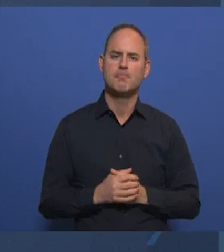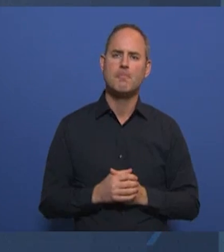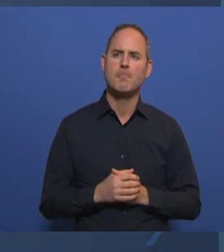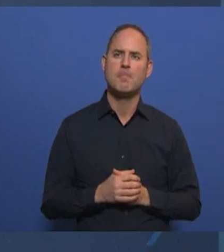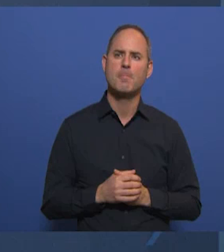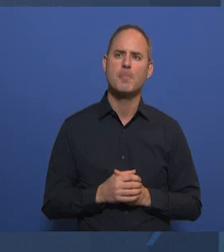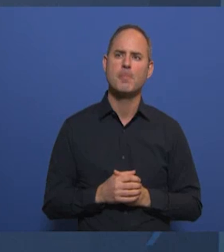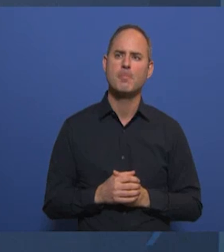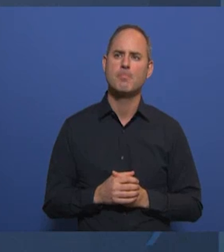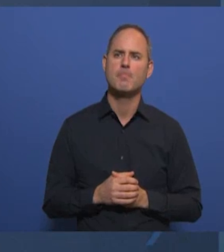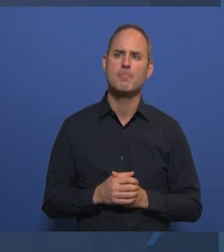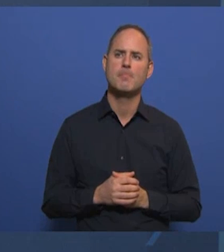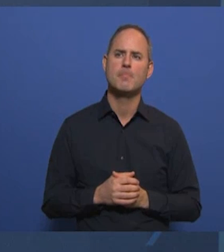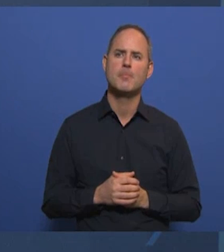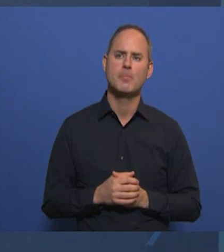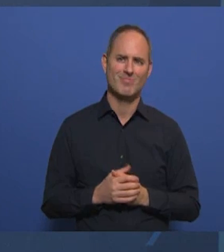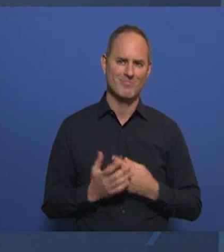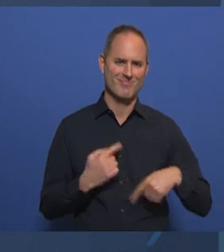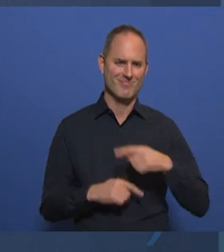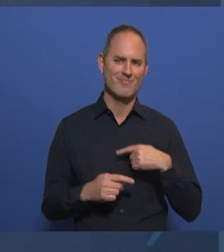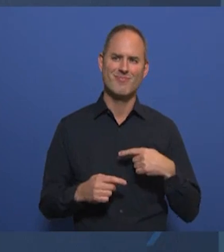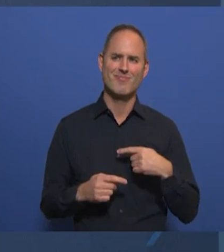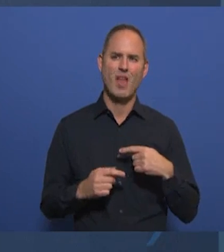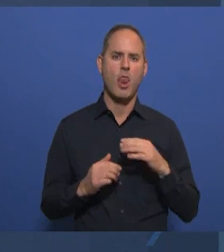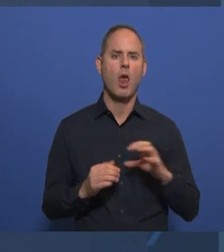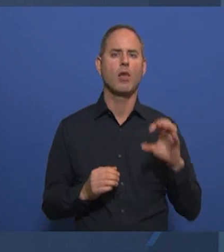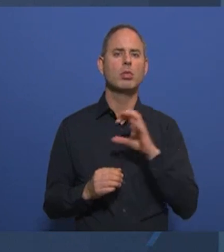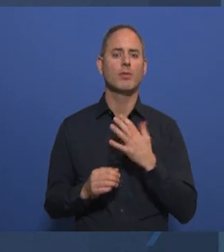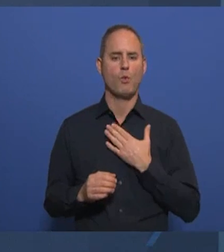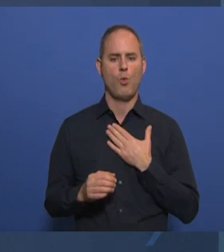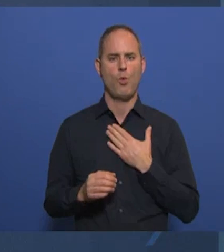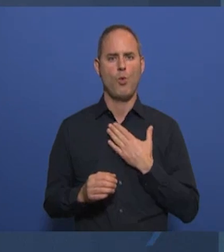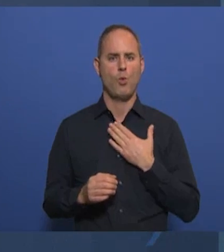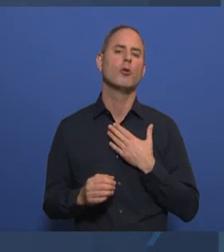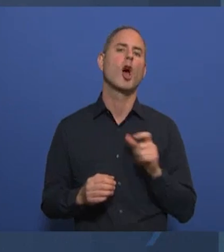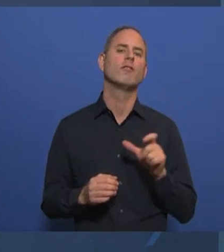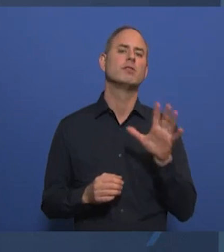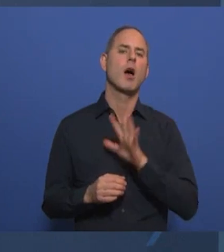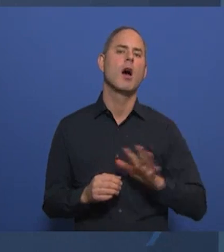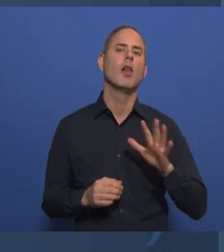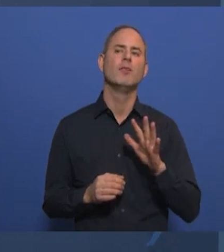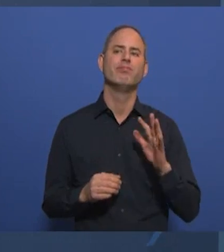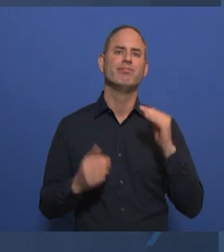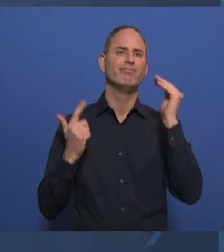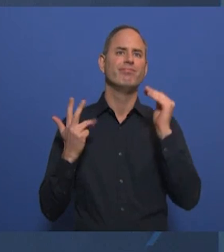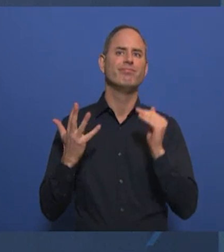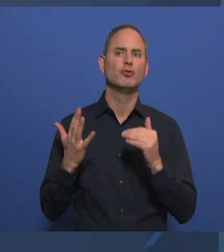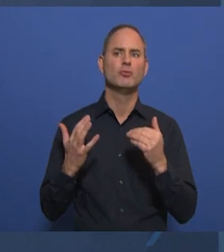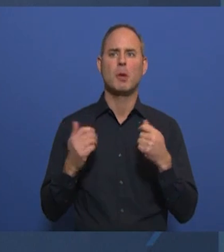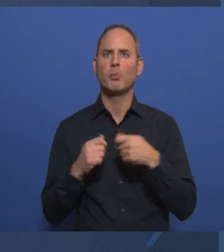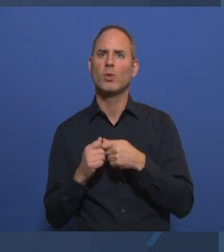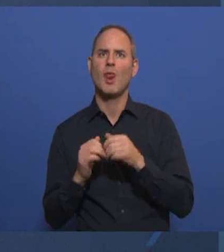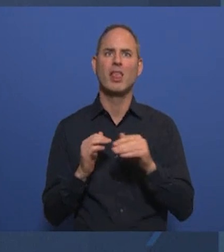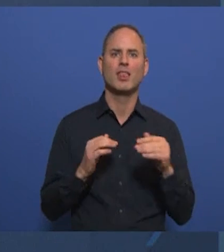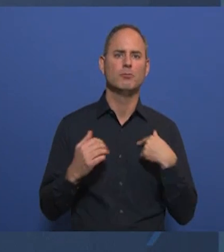gerne bereit, denn unser Land ist immer dann am stärksten, wenn wir über alle staatlichen Ebenen hinweg, Bund, Länder und auch die Kommunen sollen dabei